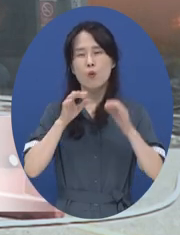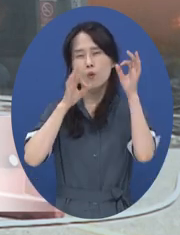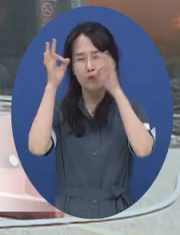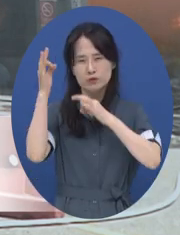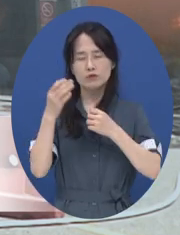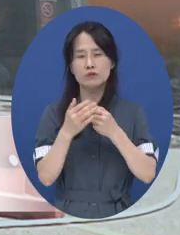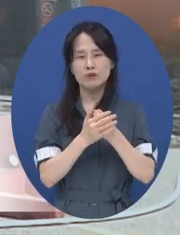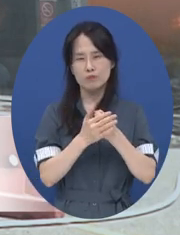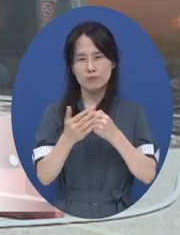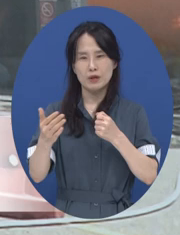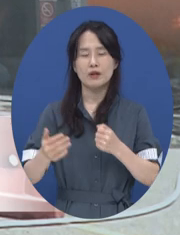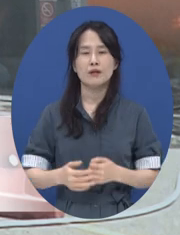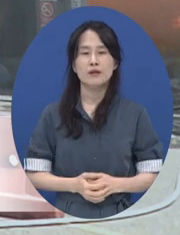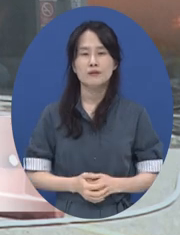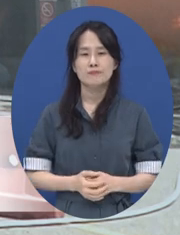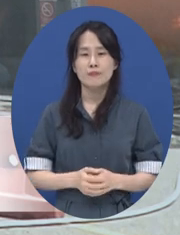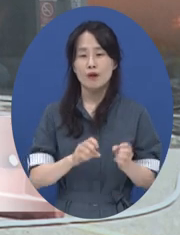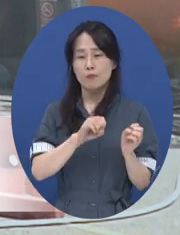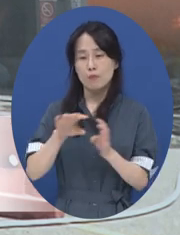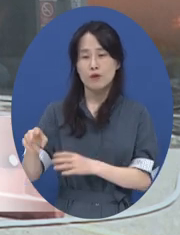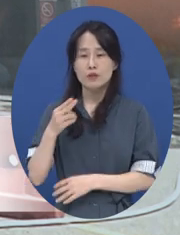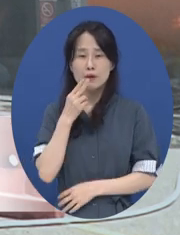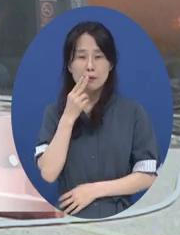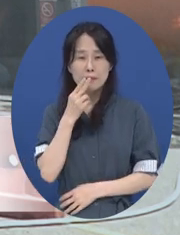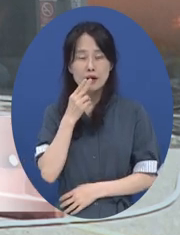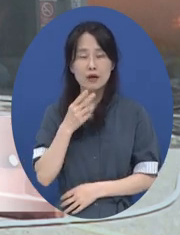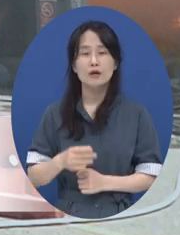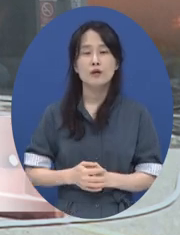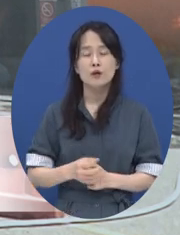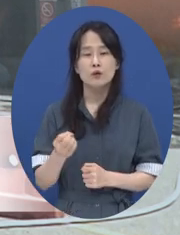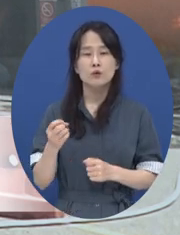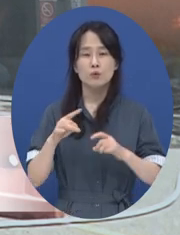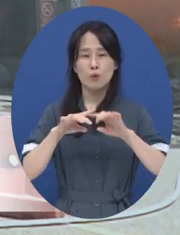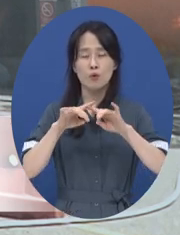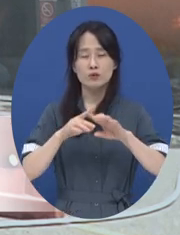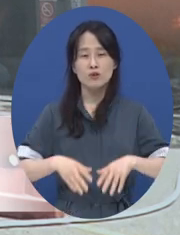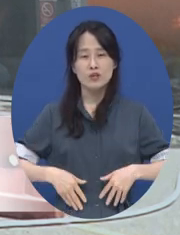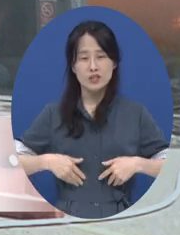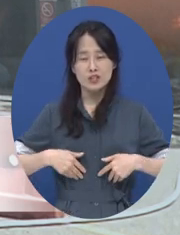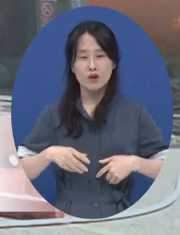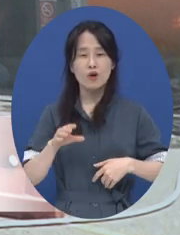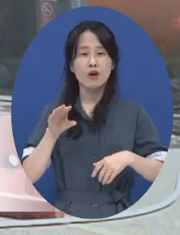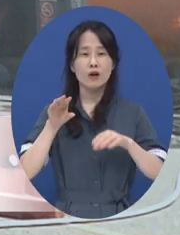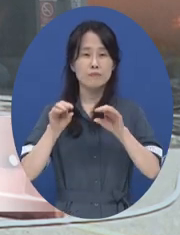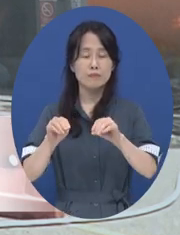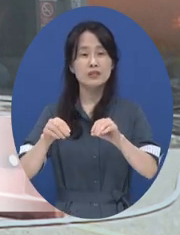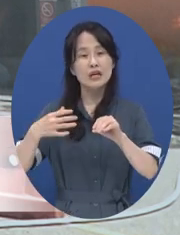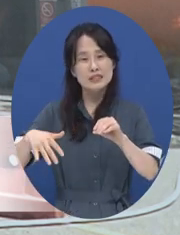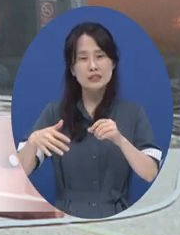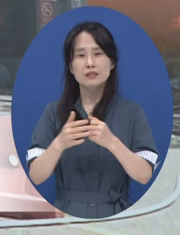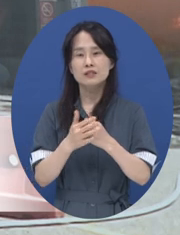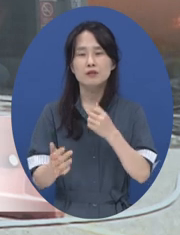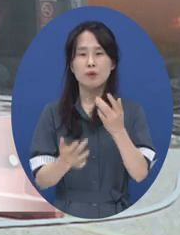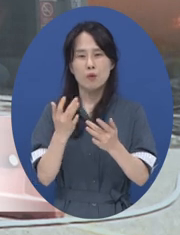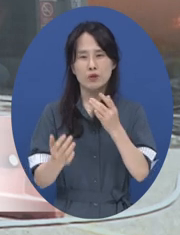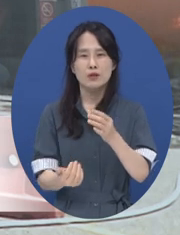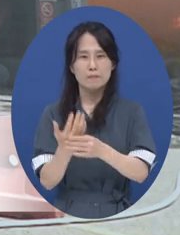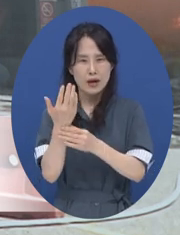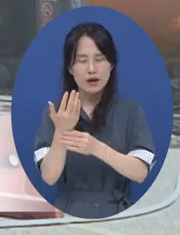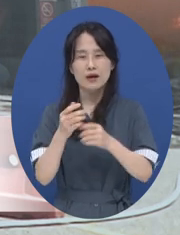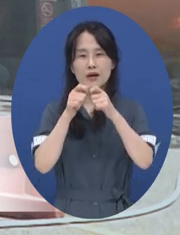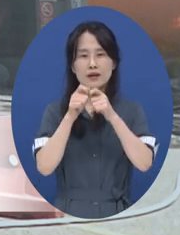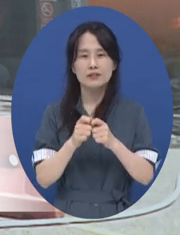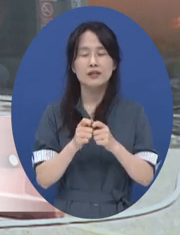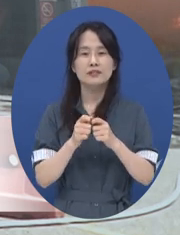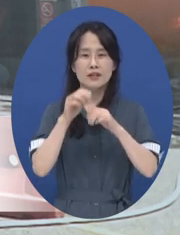것으로 밝혀졌습니다. 버려진 담배꽁초, 전기히터의 전원 등 작은 이유로 큰 화재가 일고 있습니다. 자세한